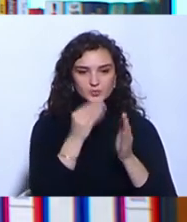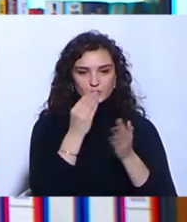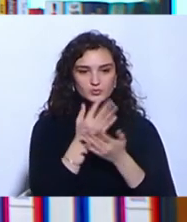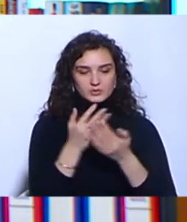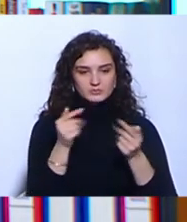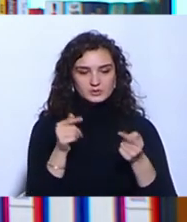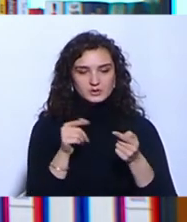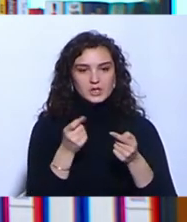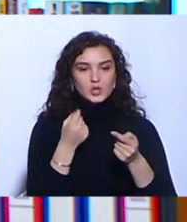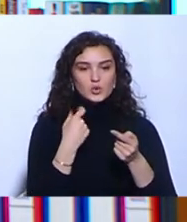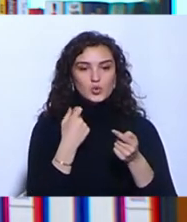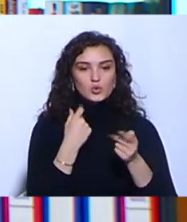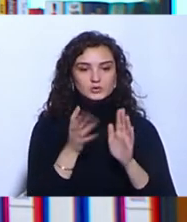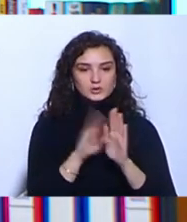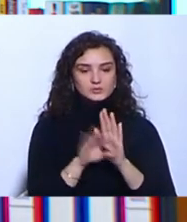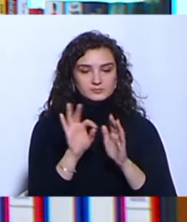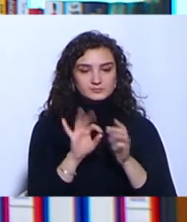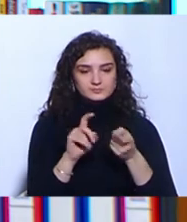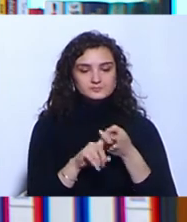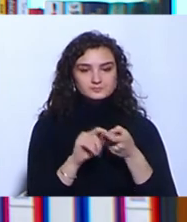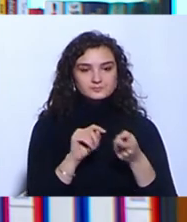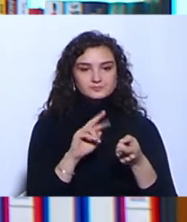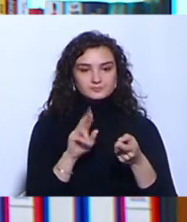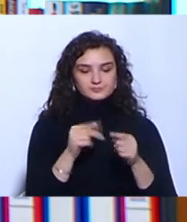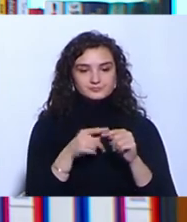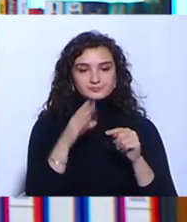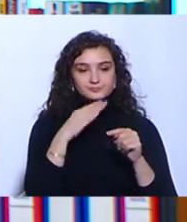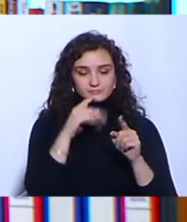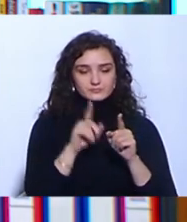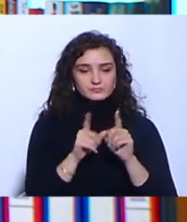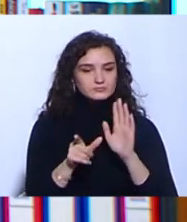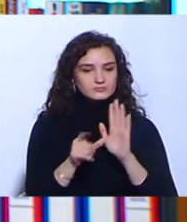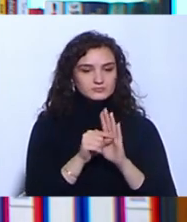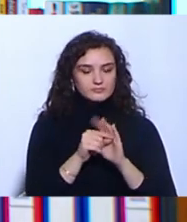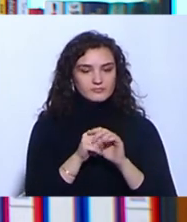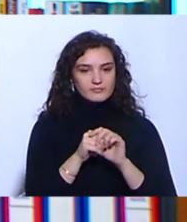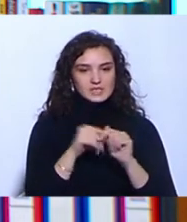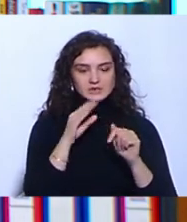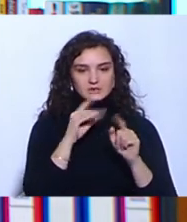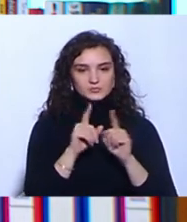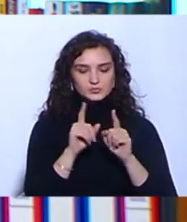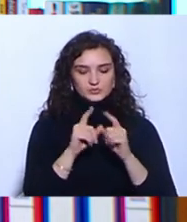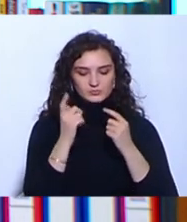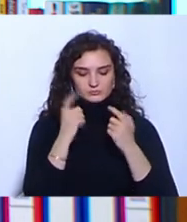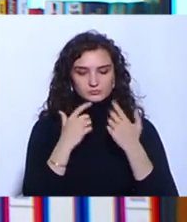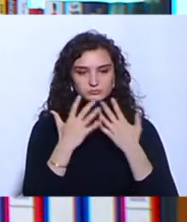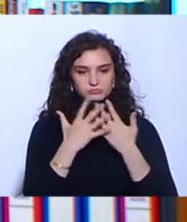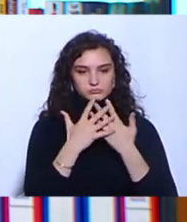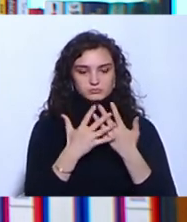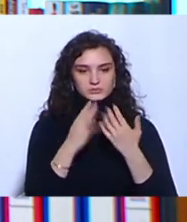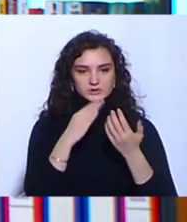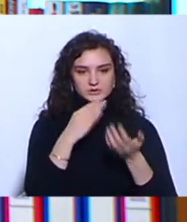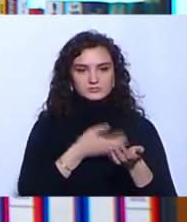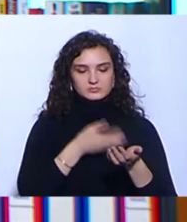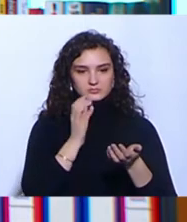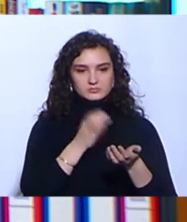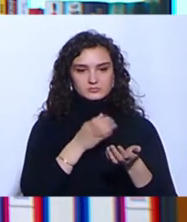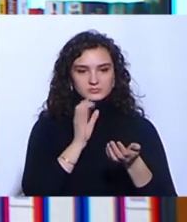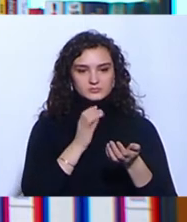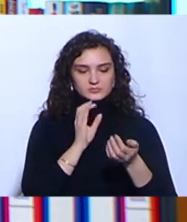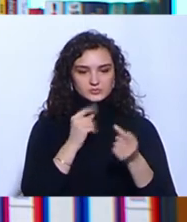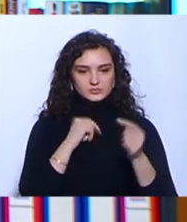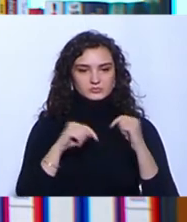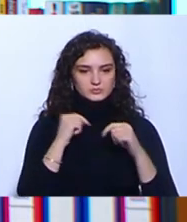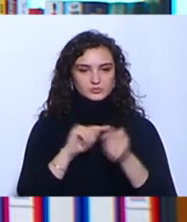პროდუქტებთან, ალკოჰოლთან დაკავშირებით და წყალთან, მიუხედავად შეშუპებისა, წყლის ბალანსის